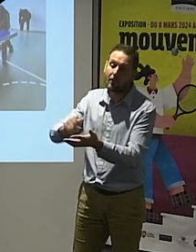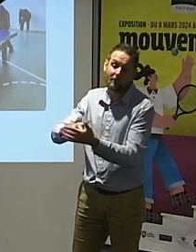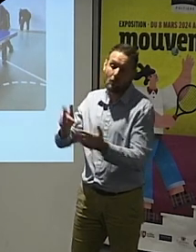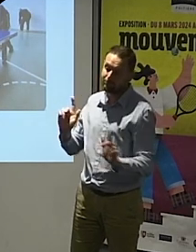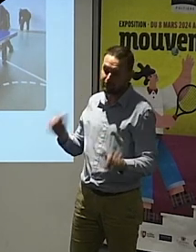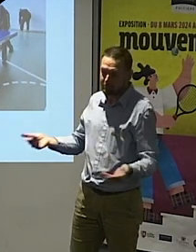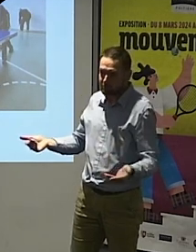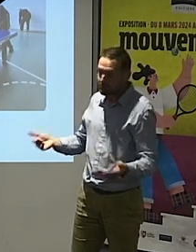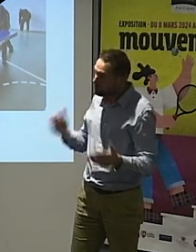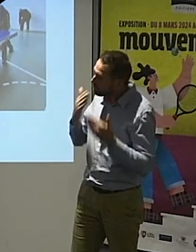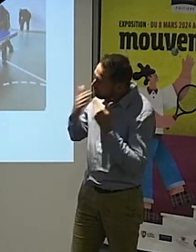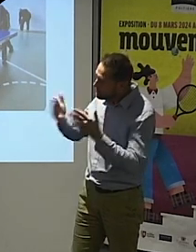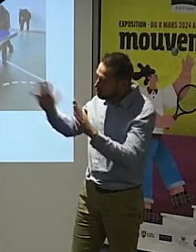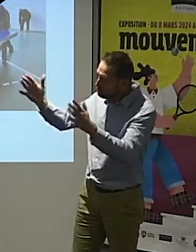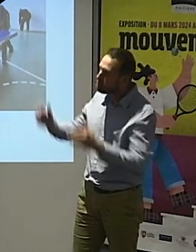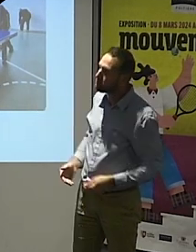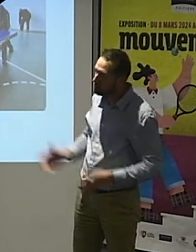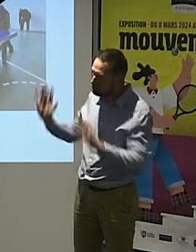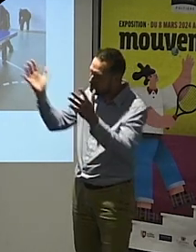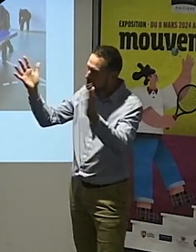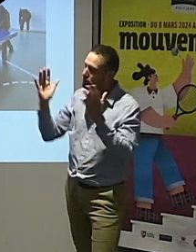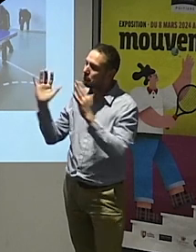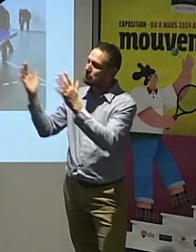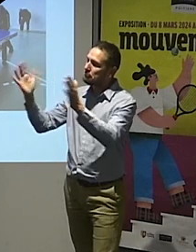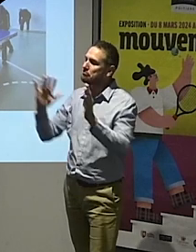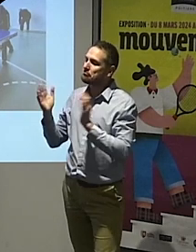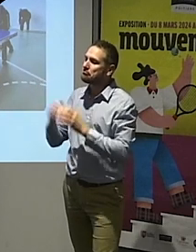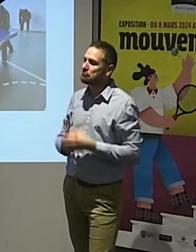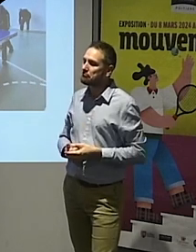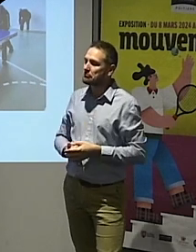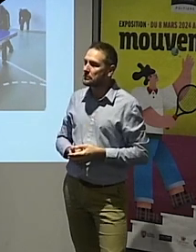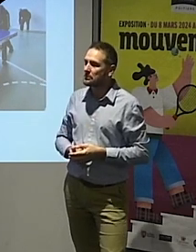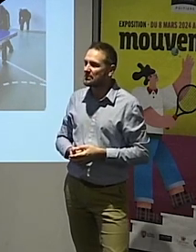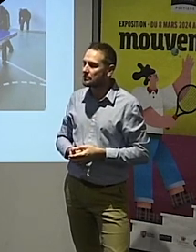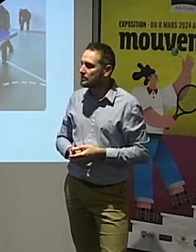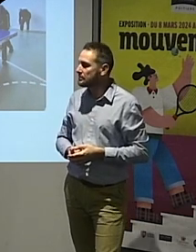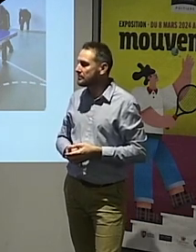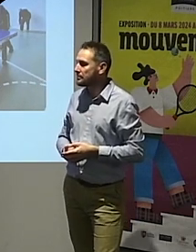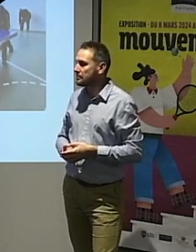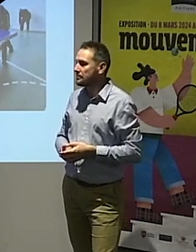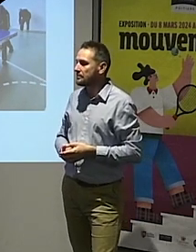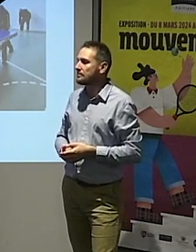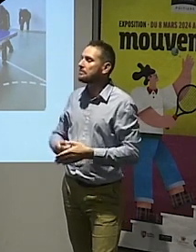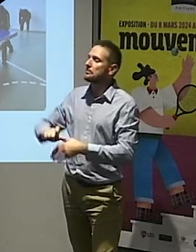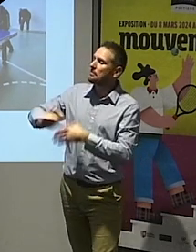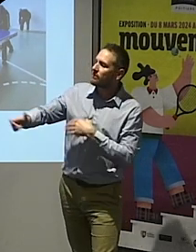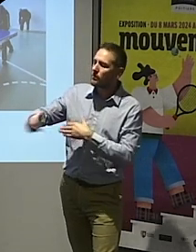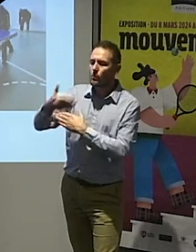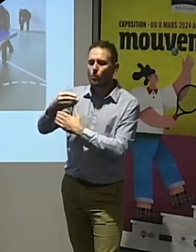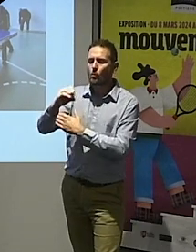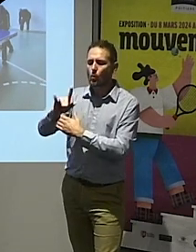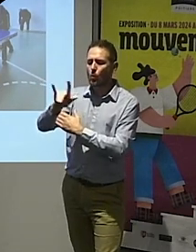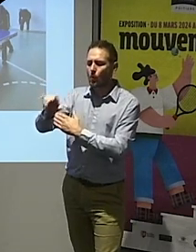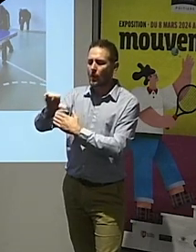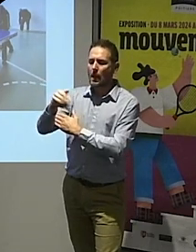Merci beaucoup à vous, messieurs. Avant de laisser la parole à Mohamed, on a encore une